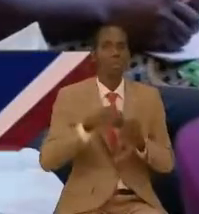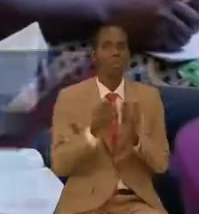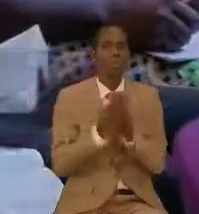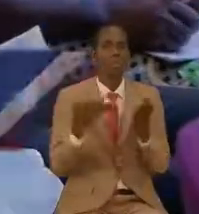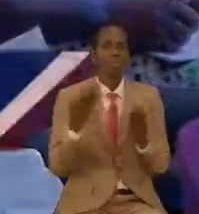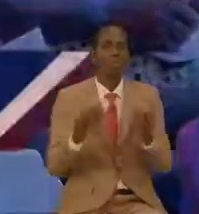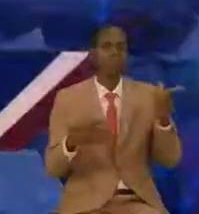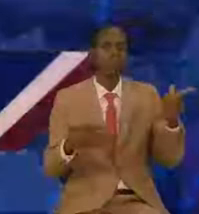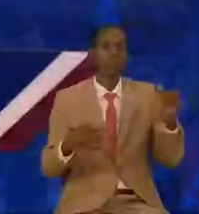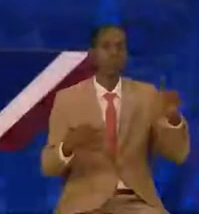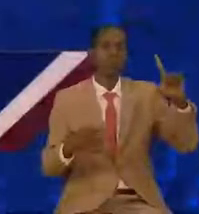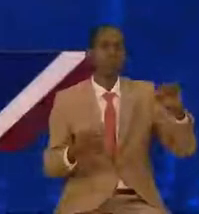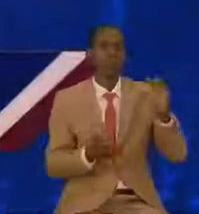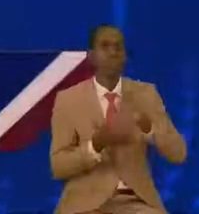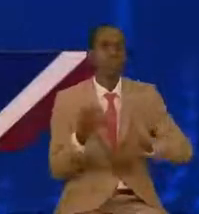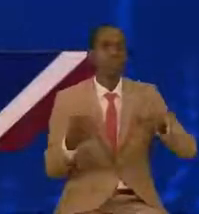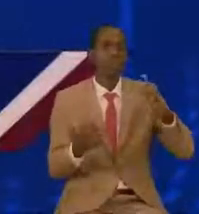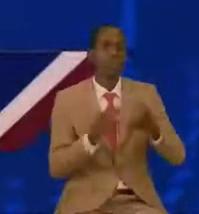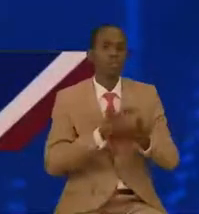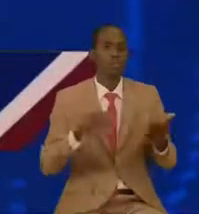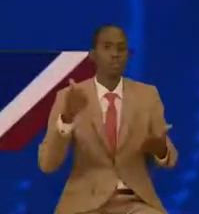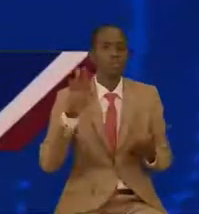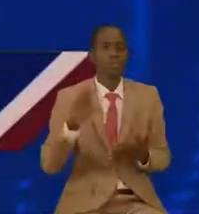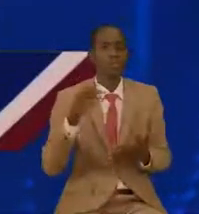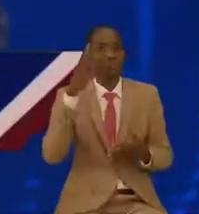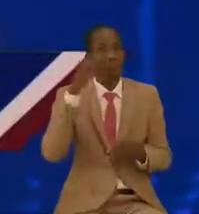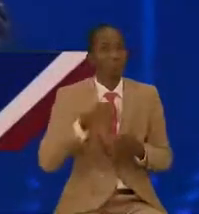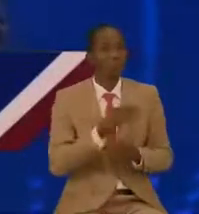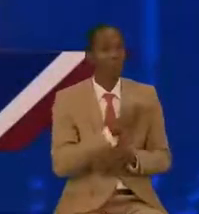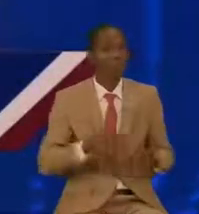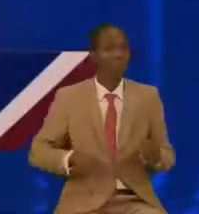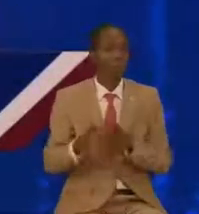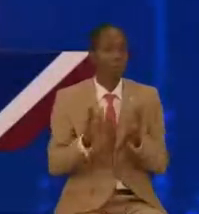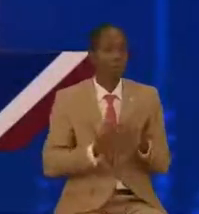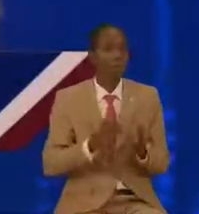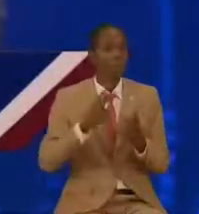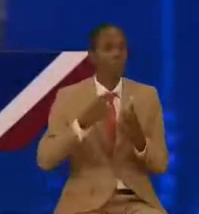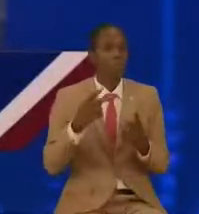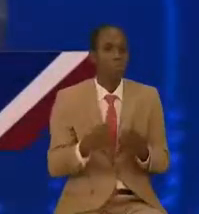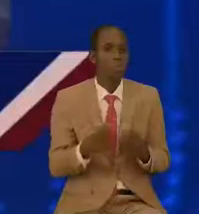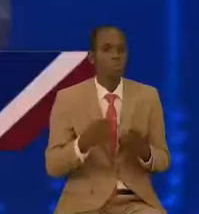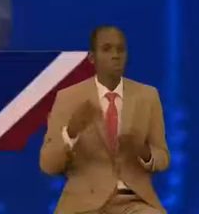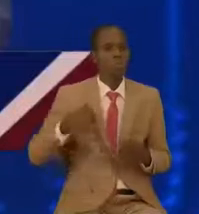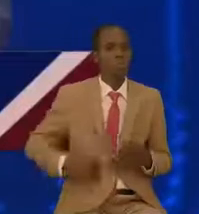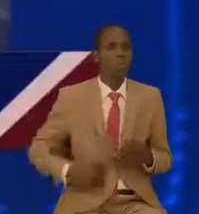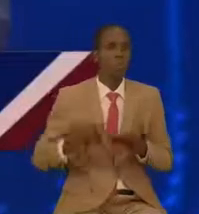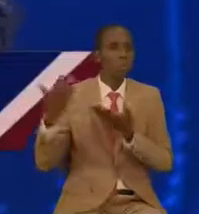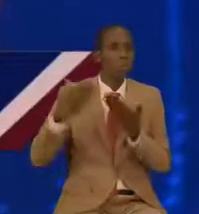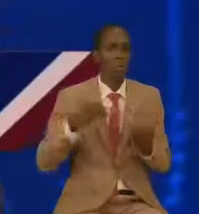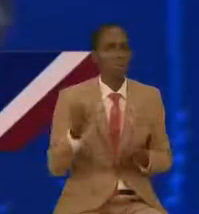6, 15, car ce n'est rien que d'être circoncis ou incirconcis,